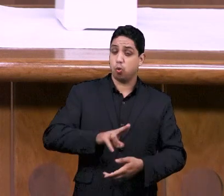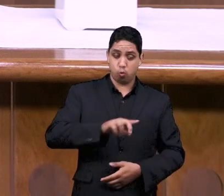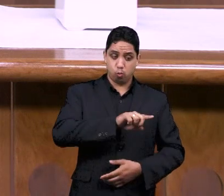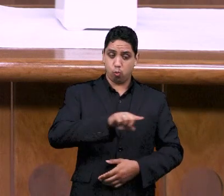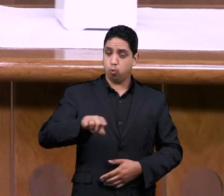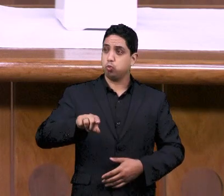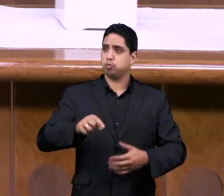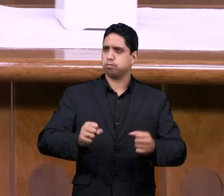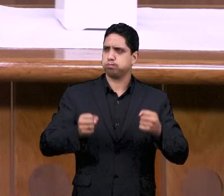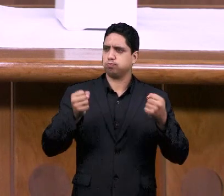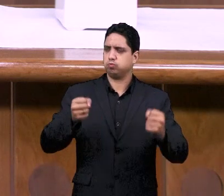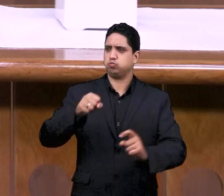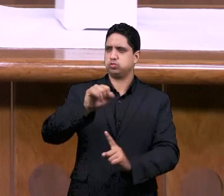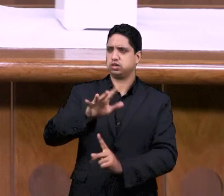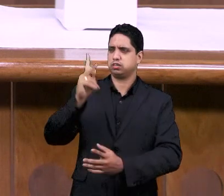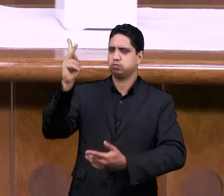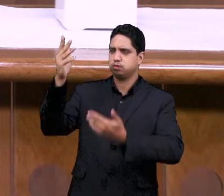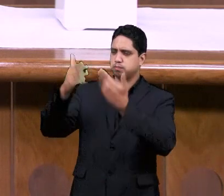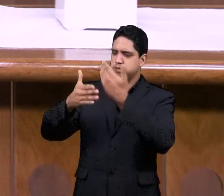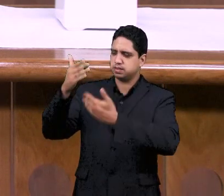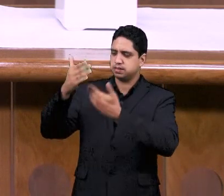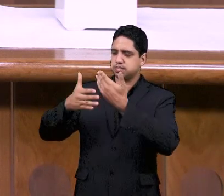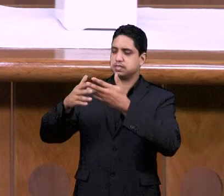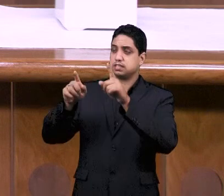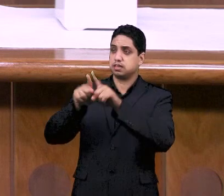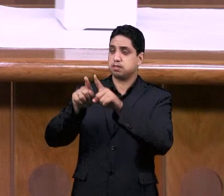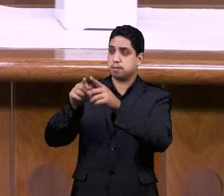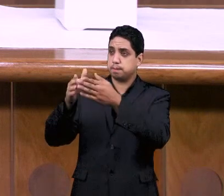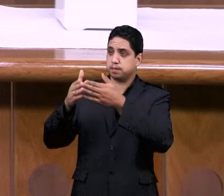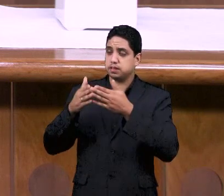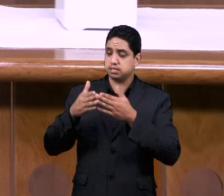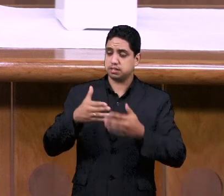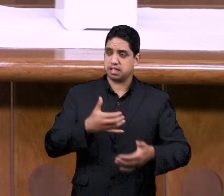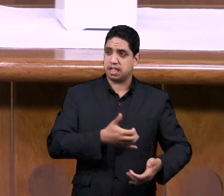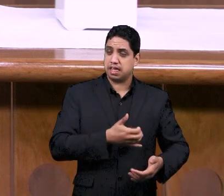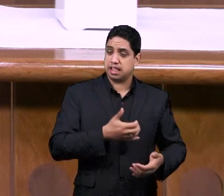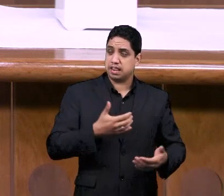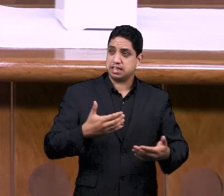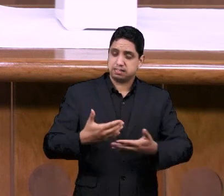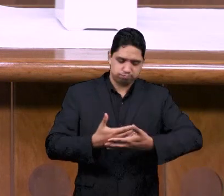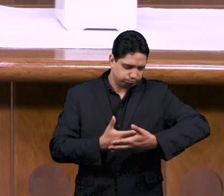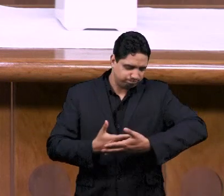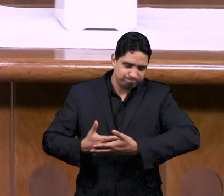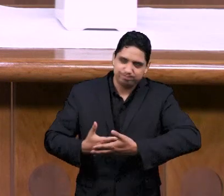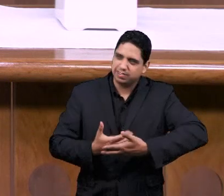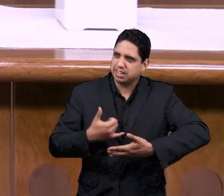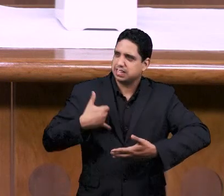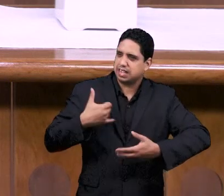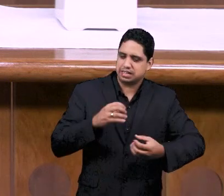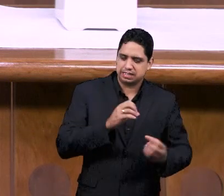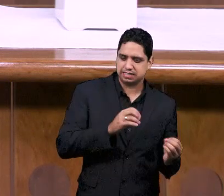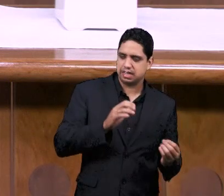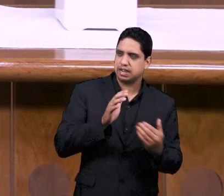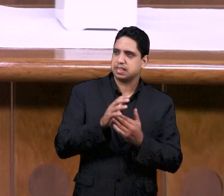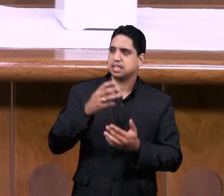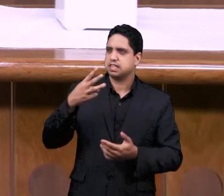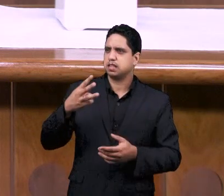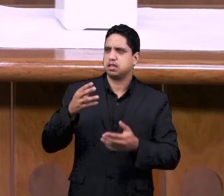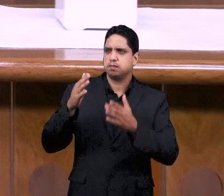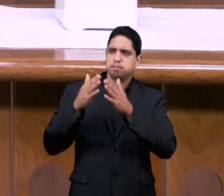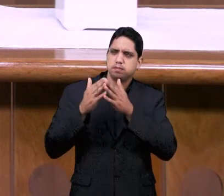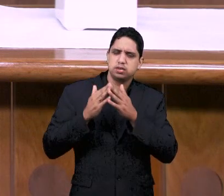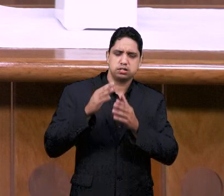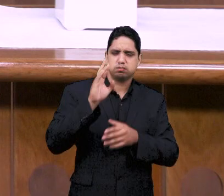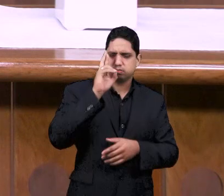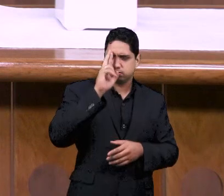serviteurs avec pouvoir et grâce dans tes mains. Nous prions aussi pour les enfants de 0 à 3 ans, Seigneur. Nous demandons que tu puisses imposer tes